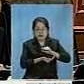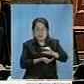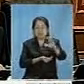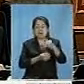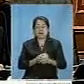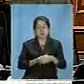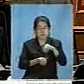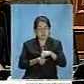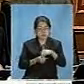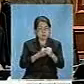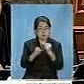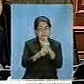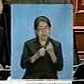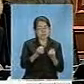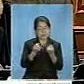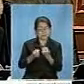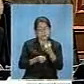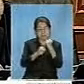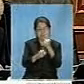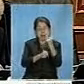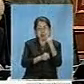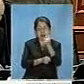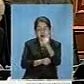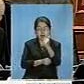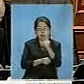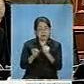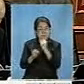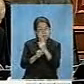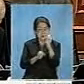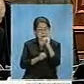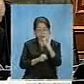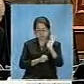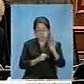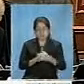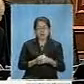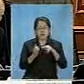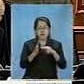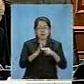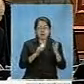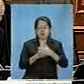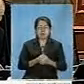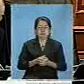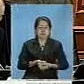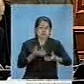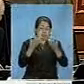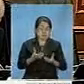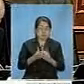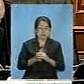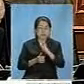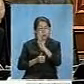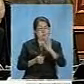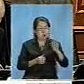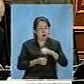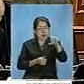ได้ถือครองรถครบ1ปีเพราะฉะนั้นก็ไม่ใช่เป็นภาระที่ไปดึงเอารายรับจากภาคอื่นมาแต่อย่าง